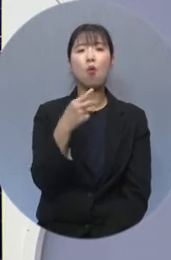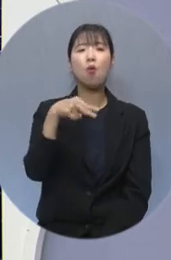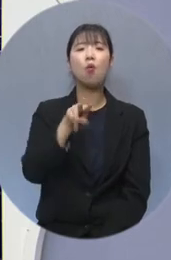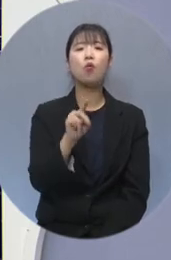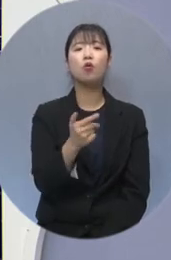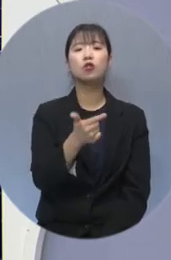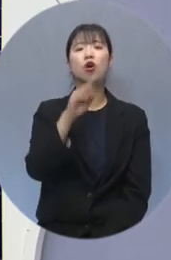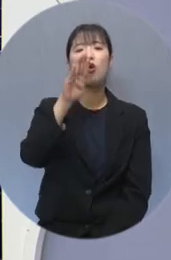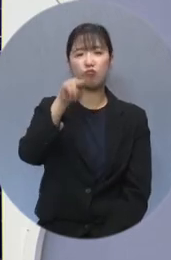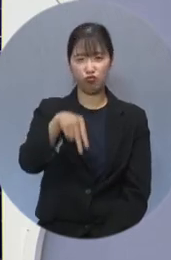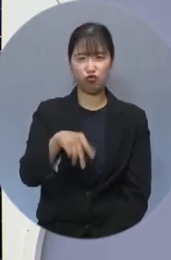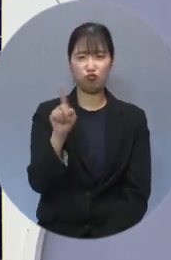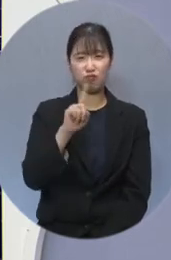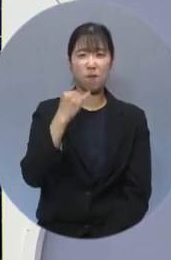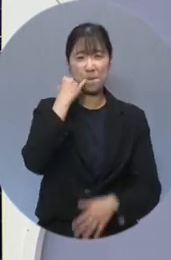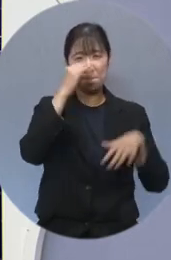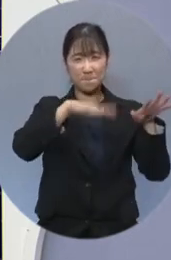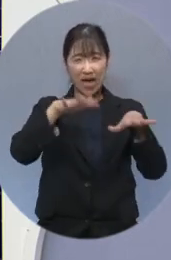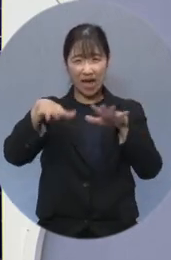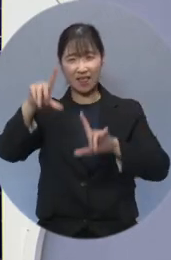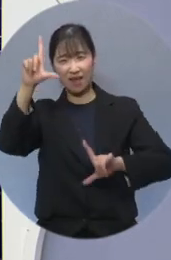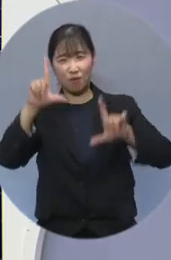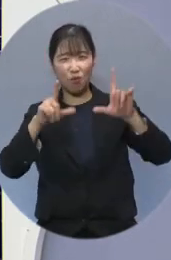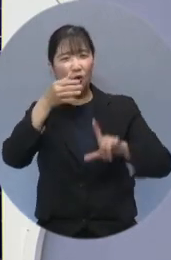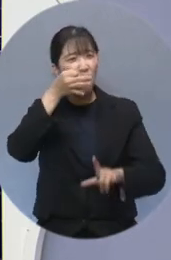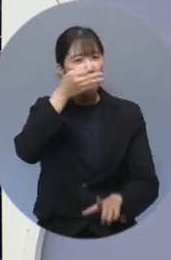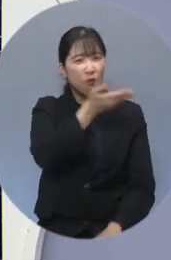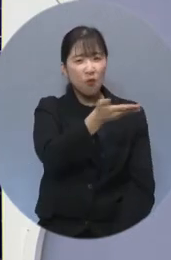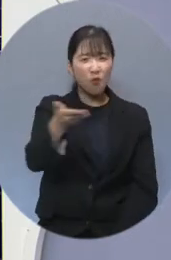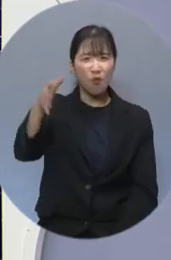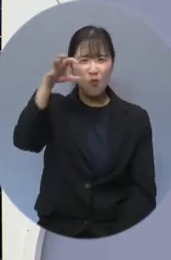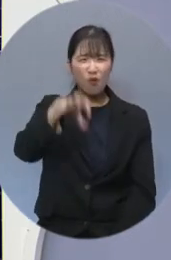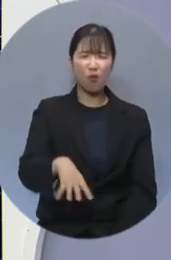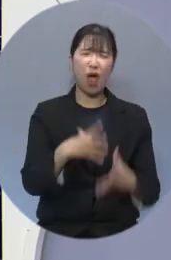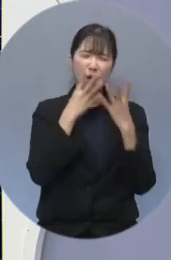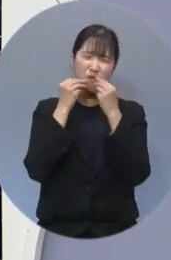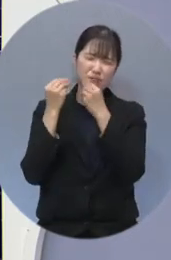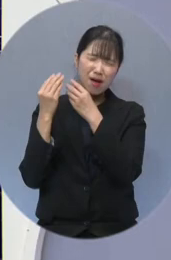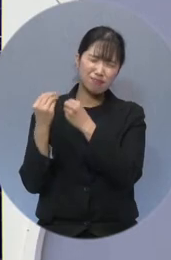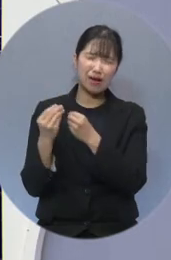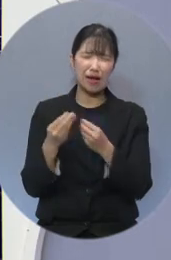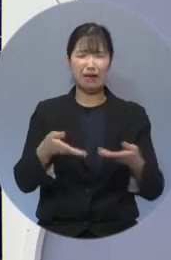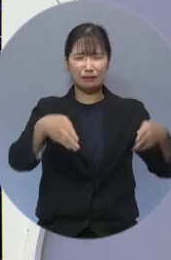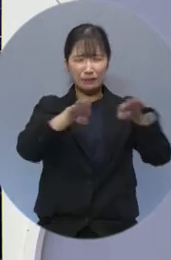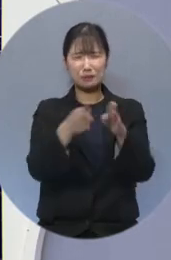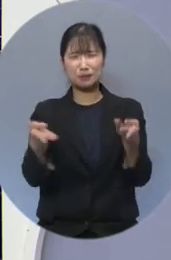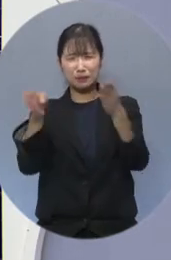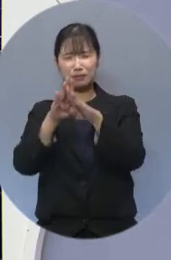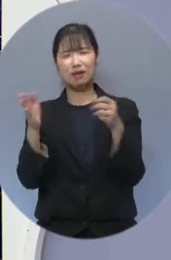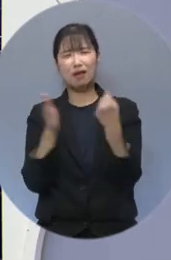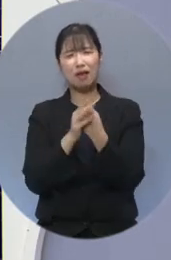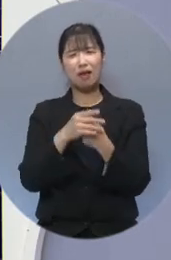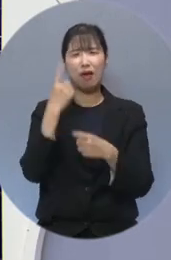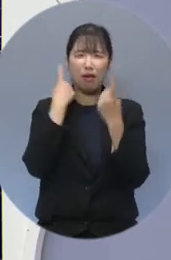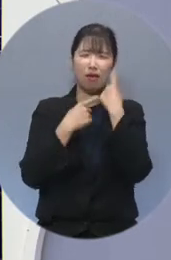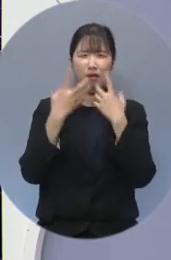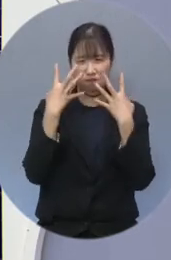오션뷰라 그래서 바닷가 풍광이 보이는 곳은 다 난개발로 몸살을 앓고 있습니다. 특히 강릉의